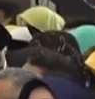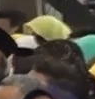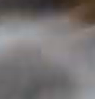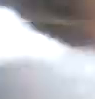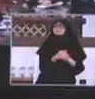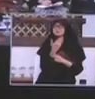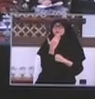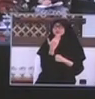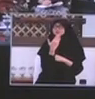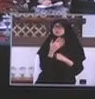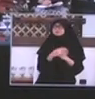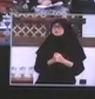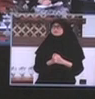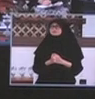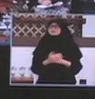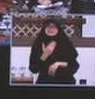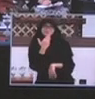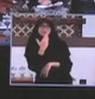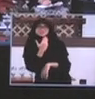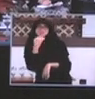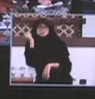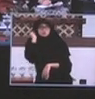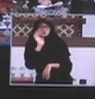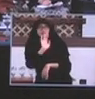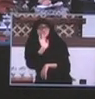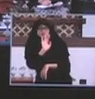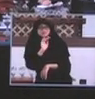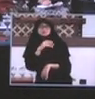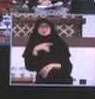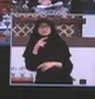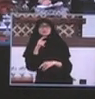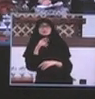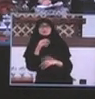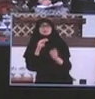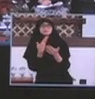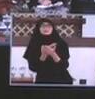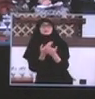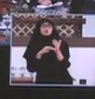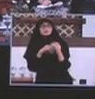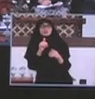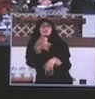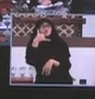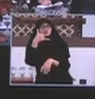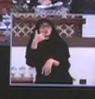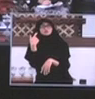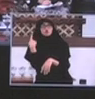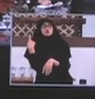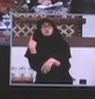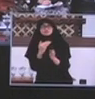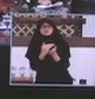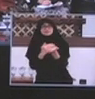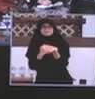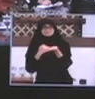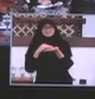Oke. Oke, terima kasih, Bu. Bu, nanti saya minta nomor handphonenya ya. Iya, Pak. Oke, nanti kita